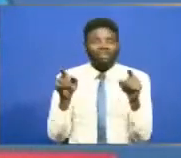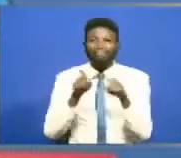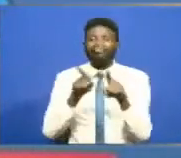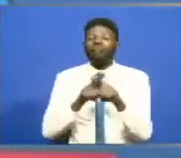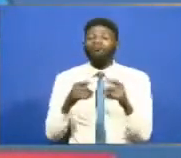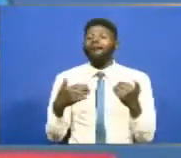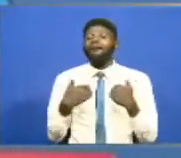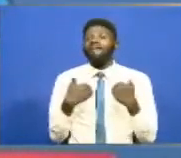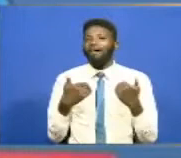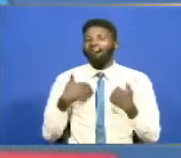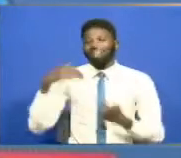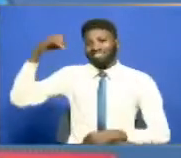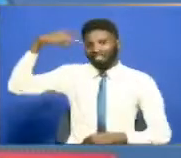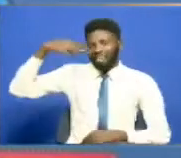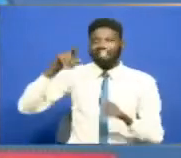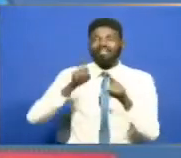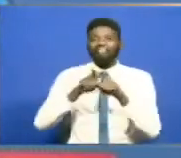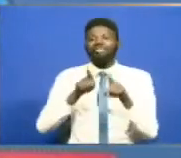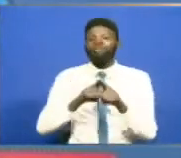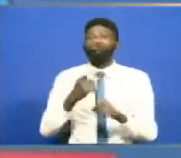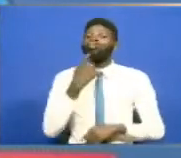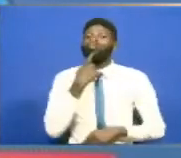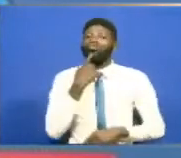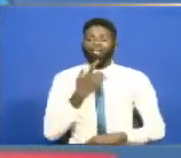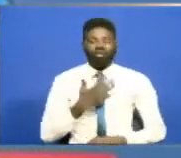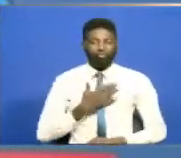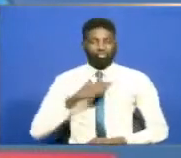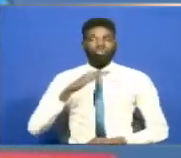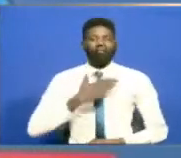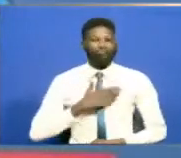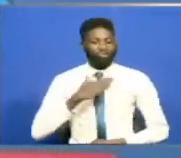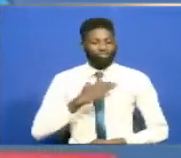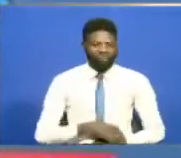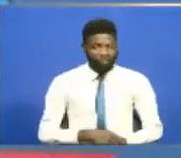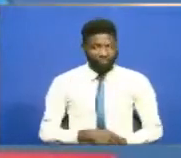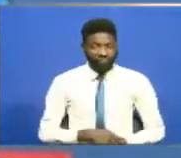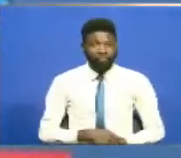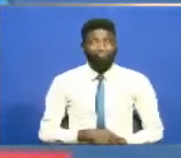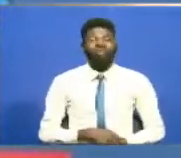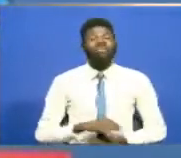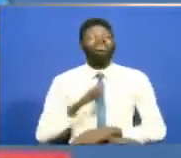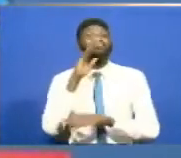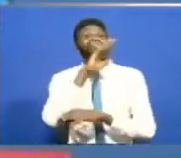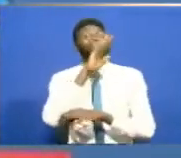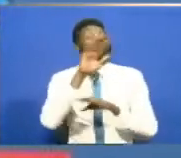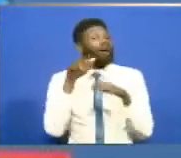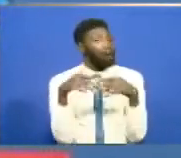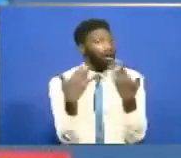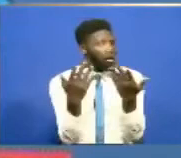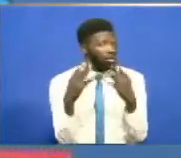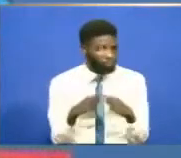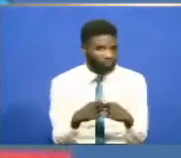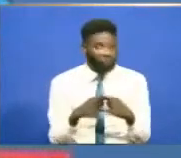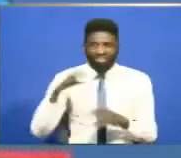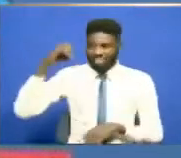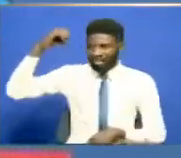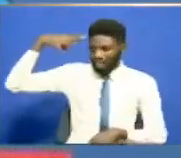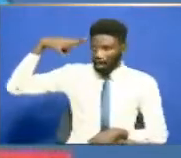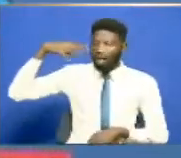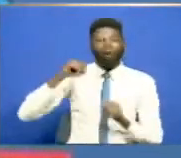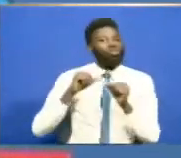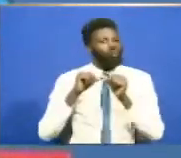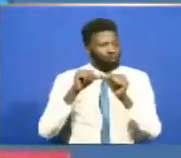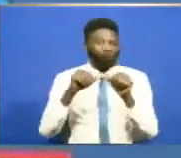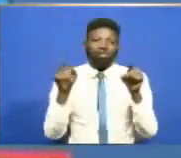jua sawia na sehemu za Turkana na Samburu. Tukiangazia hali itakavyokuwa nyakati za mchana, na ni kwamba vipindi vya jua vitaendelea kushamiri,